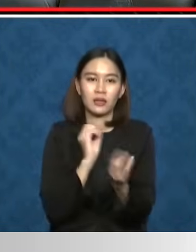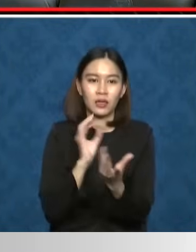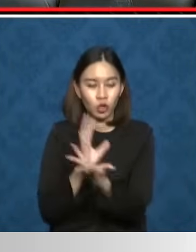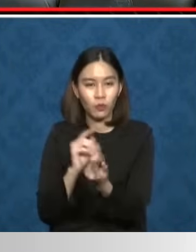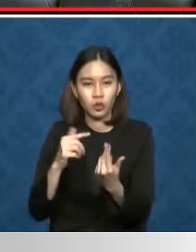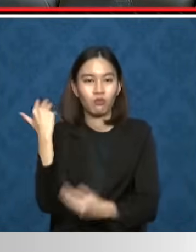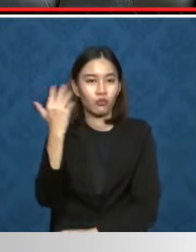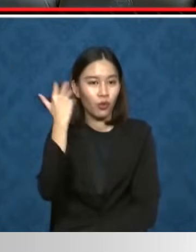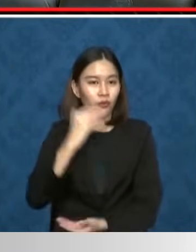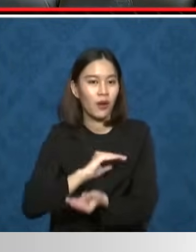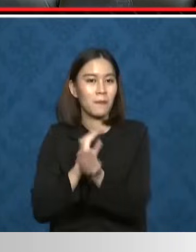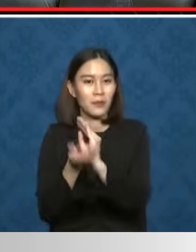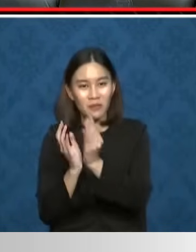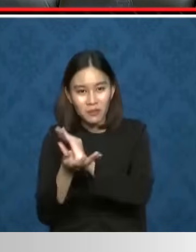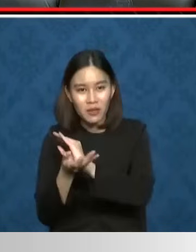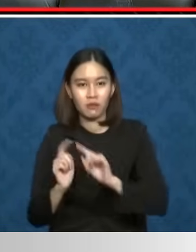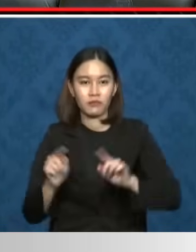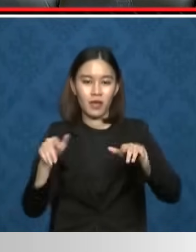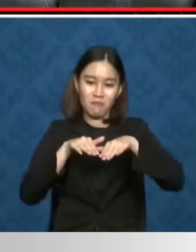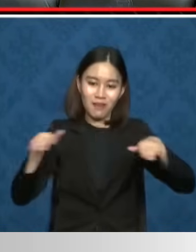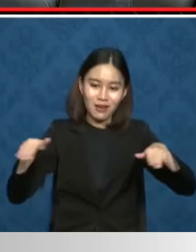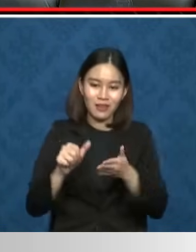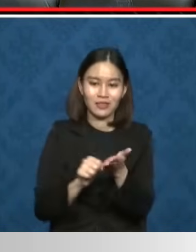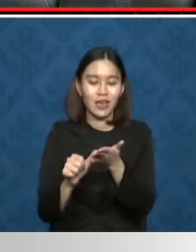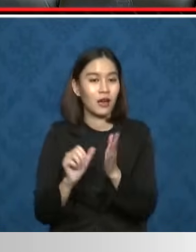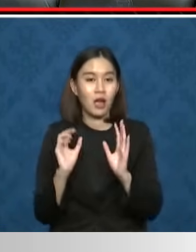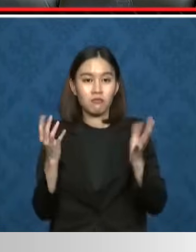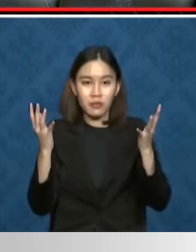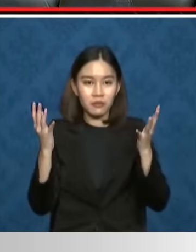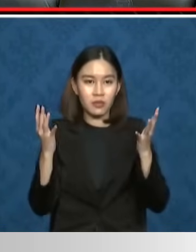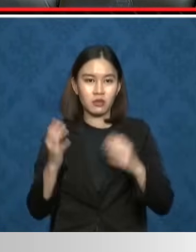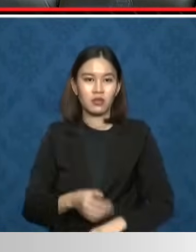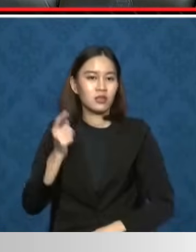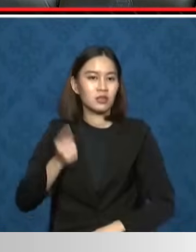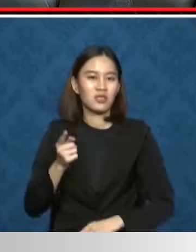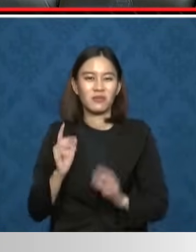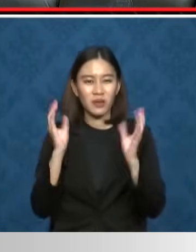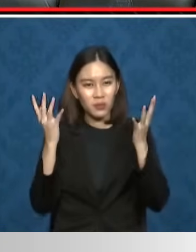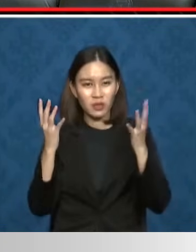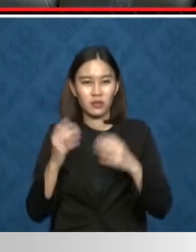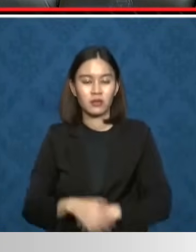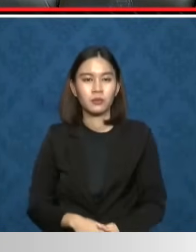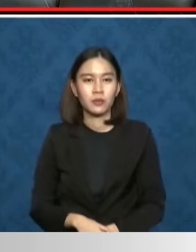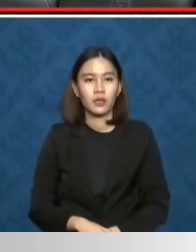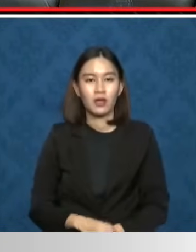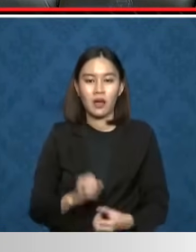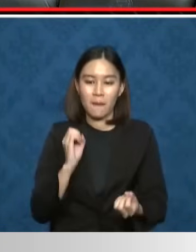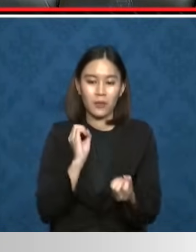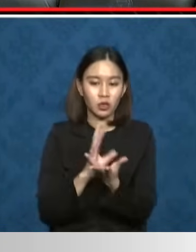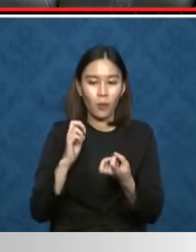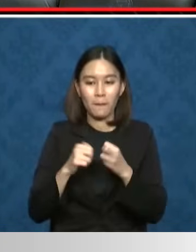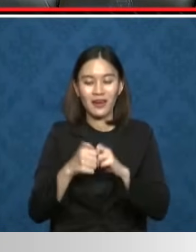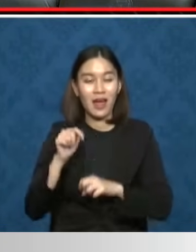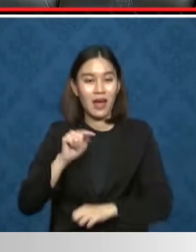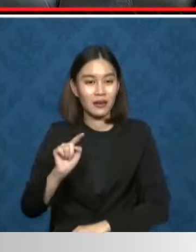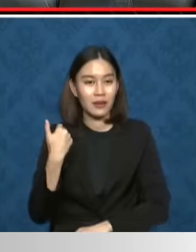ภาพภูมิอากาศเปลี่ยนแปลงแต่เราก็ยังไม่มีมาตรการการแก้ไขปัญหาเหล่านี้ที่จริงจังครับวิกฤตเช่นนี้ครับท่านประธานครับเ